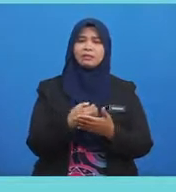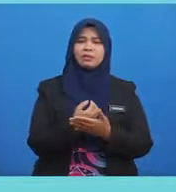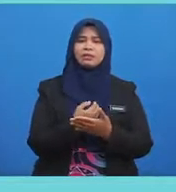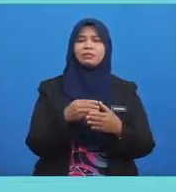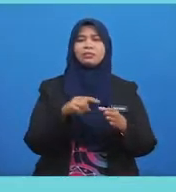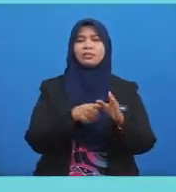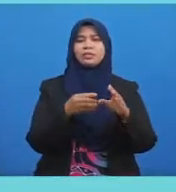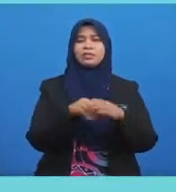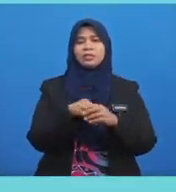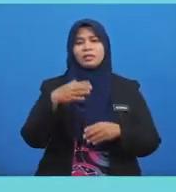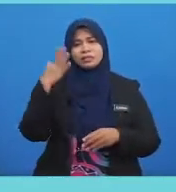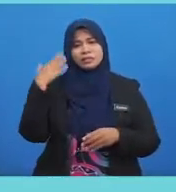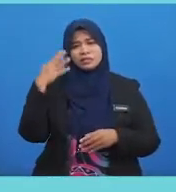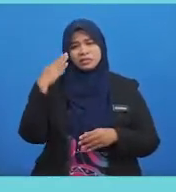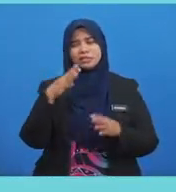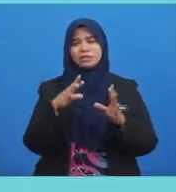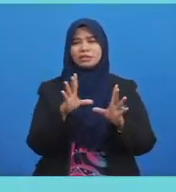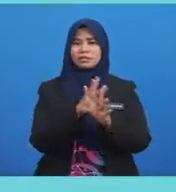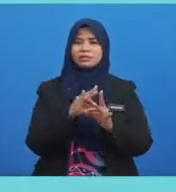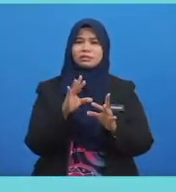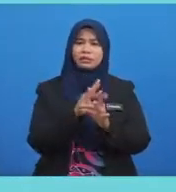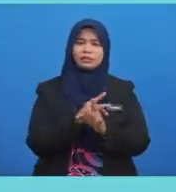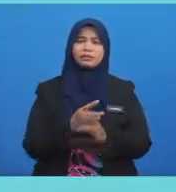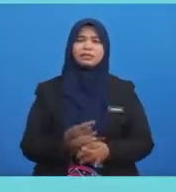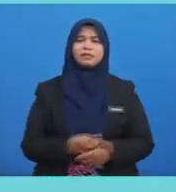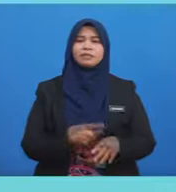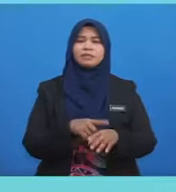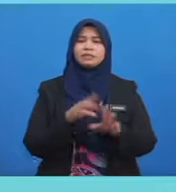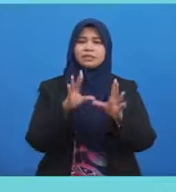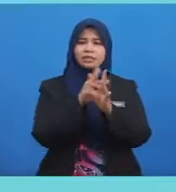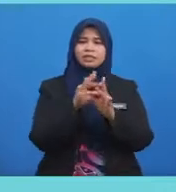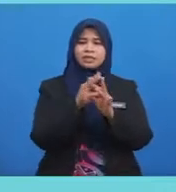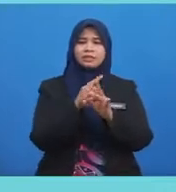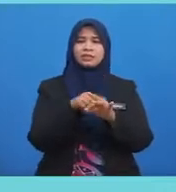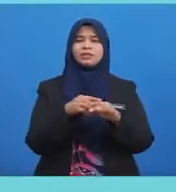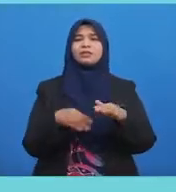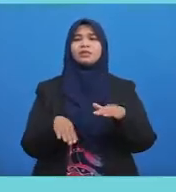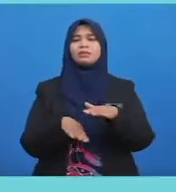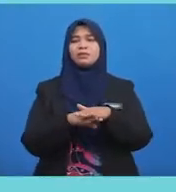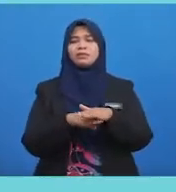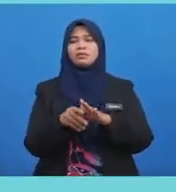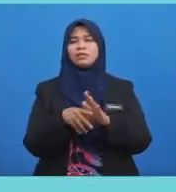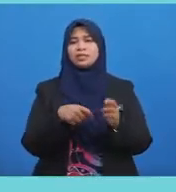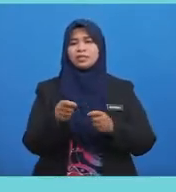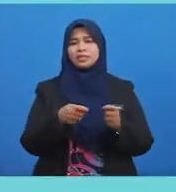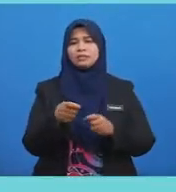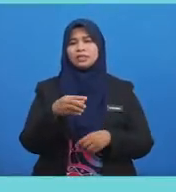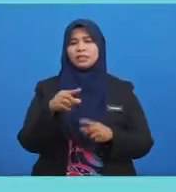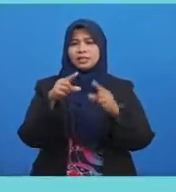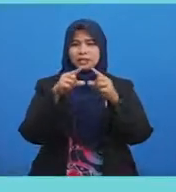Sarawak. Semasa Sarawak berada di bawah pemerintahan Jepun, kerajaan sementara telah